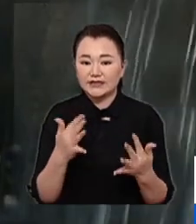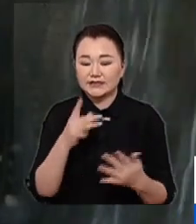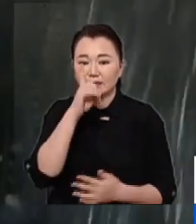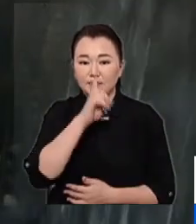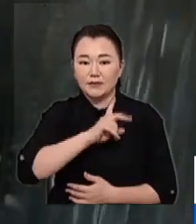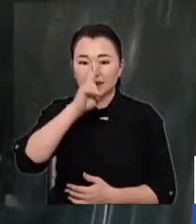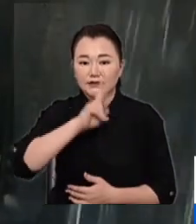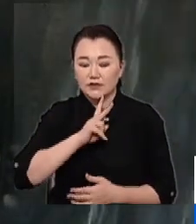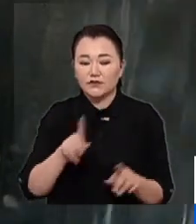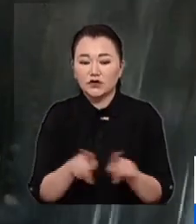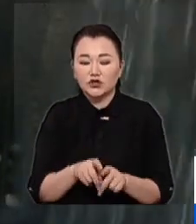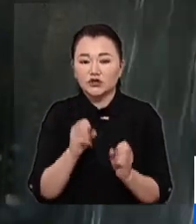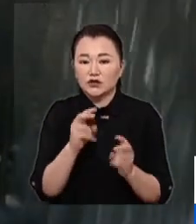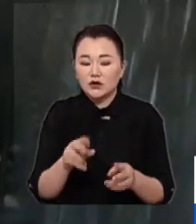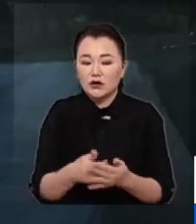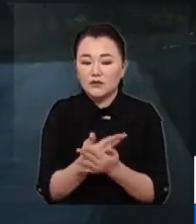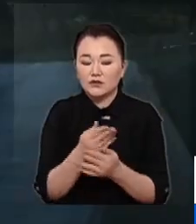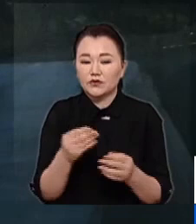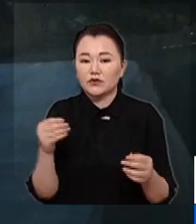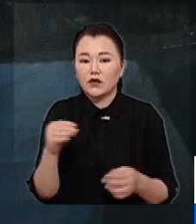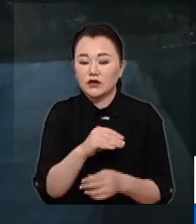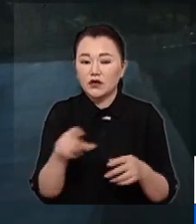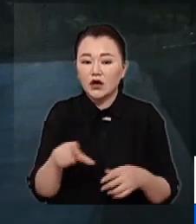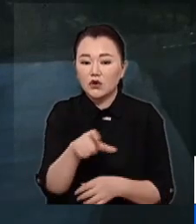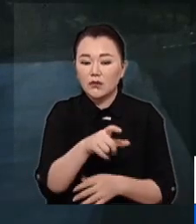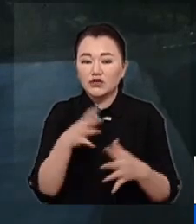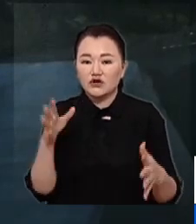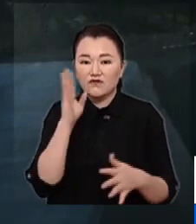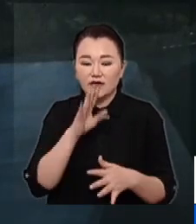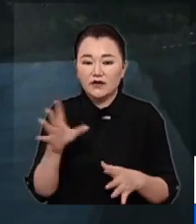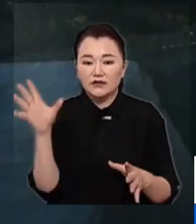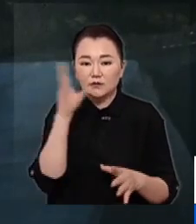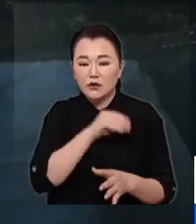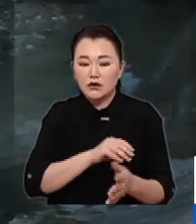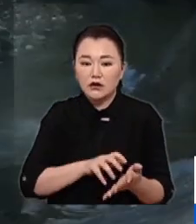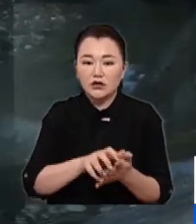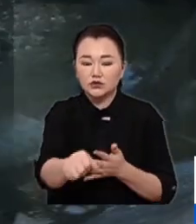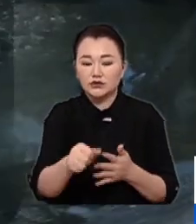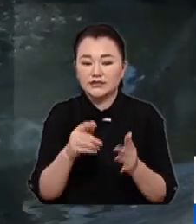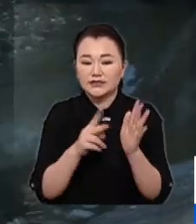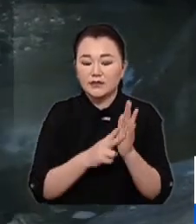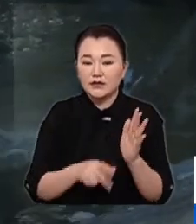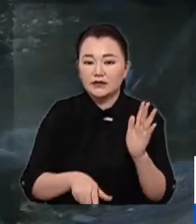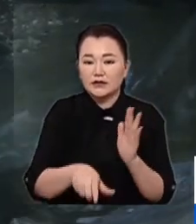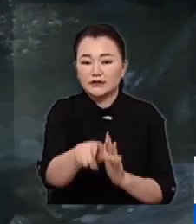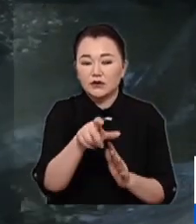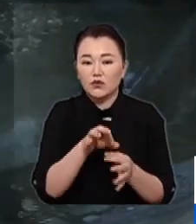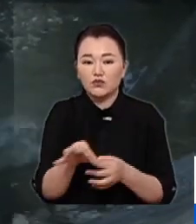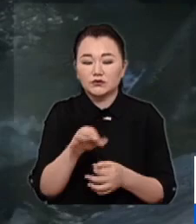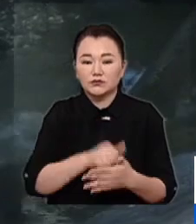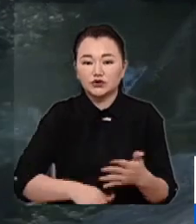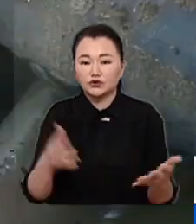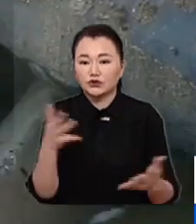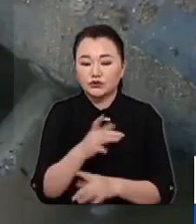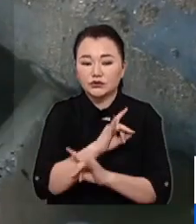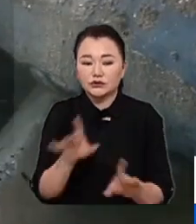месяцев. Впрочем, так же, как и обновленной дорогой. Большая вода смогла разрушить участки на 7 трассах области. В чем причина, выясняла